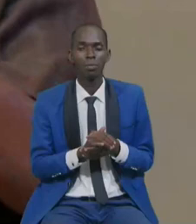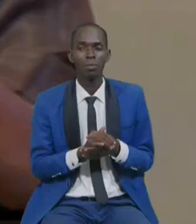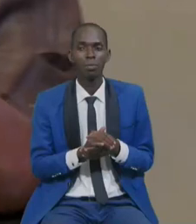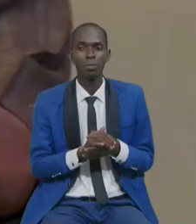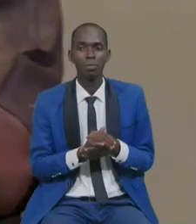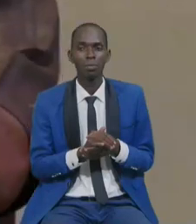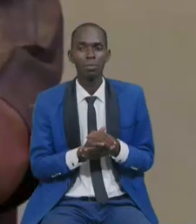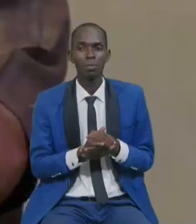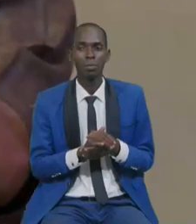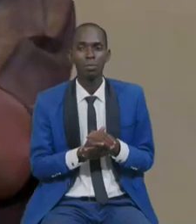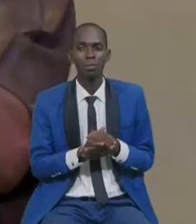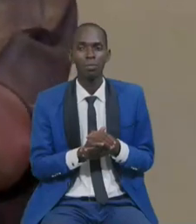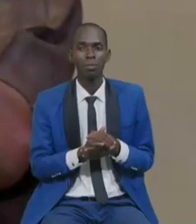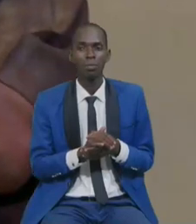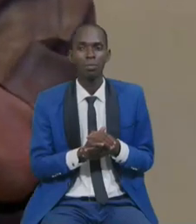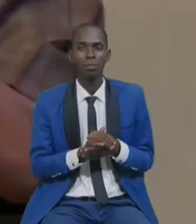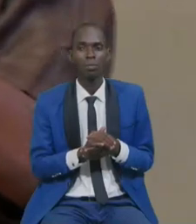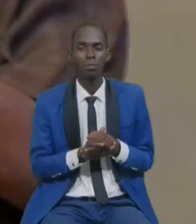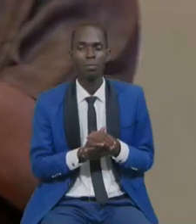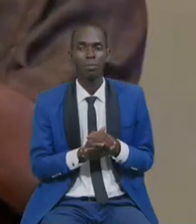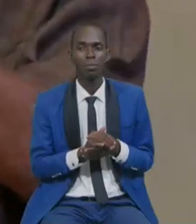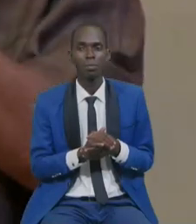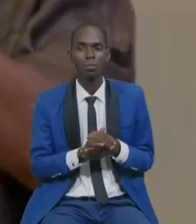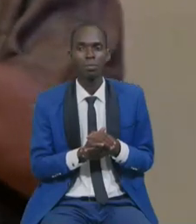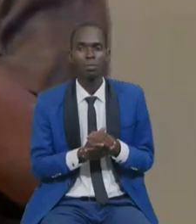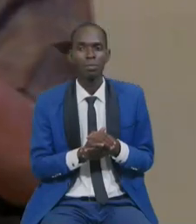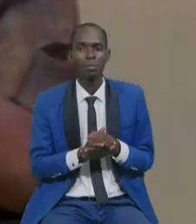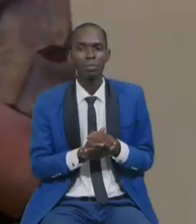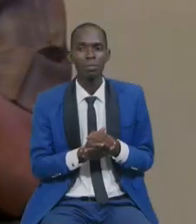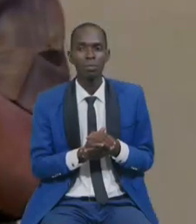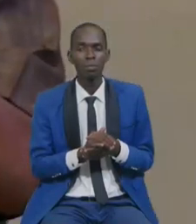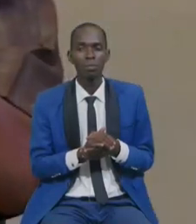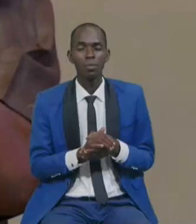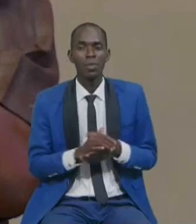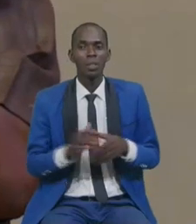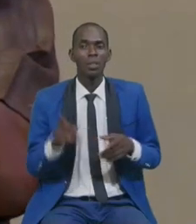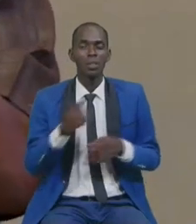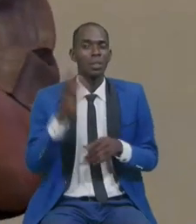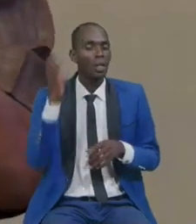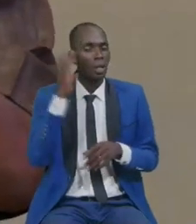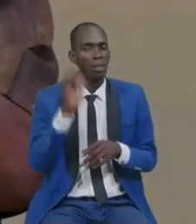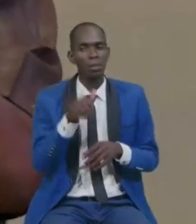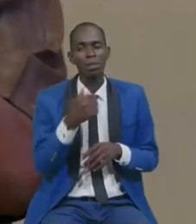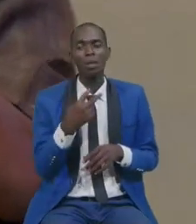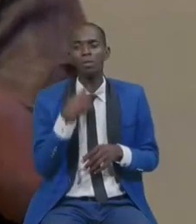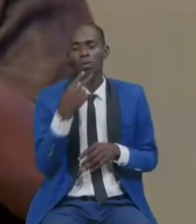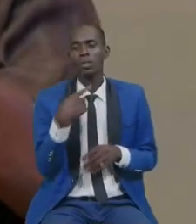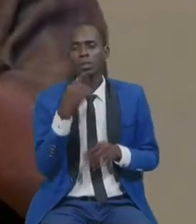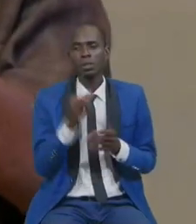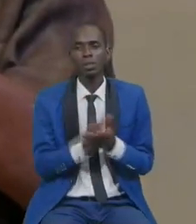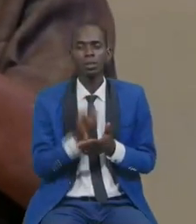J'ai dit, qu'est-ce qui arrive? J'ai entendu l'autre voix. Il dit que pour toi, c'est différent. La troisième voix, j'ai